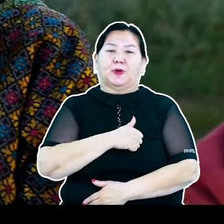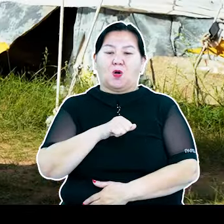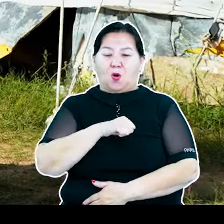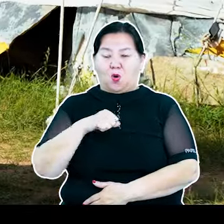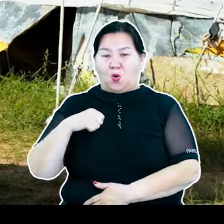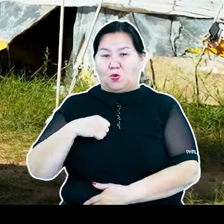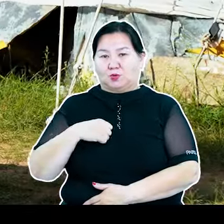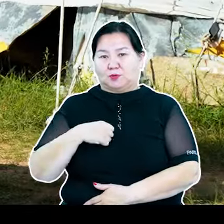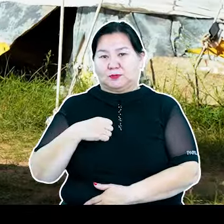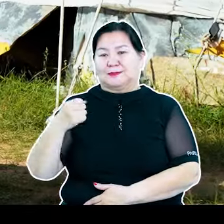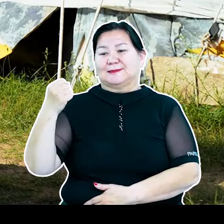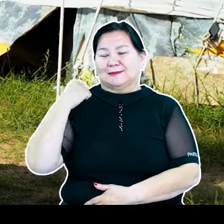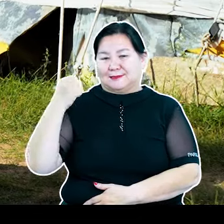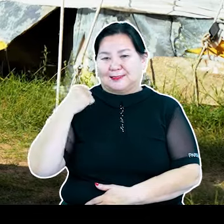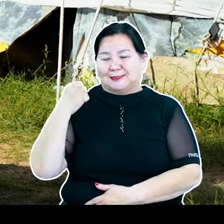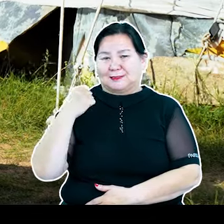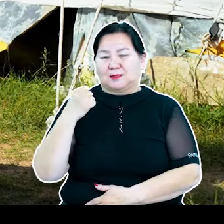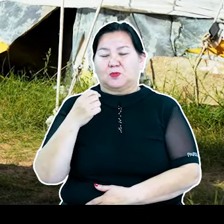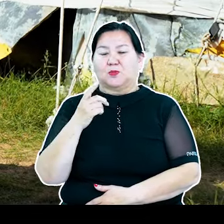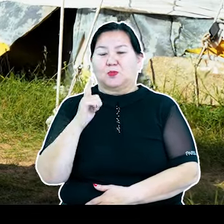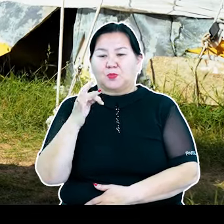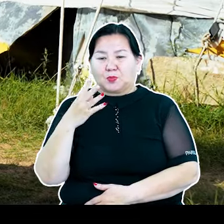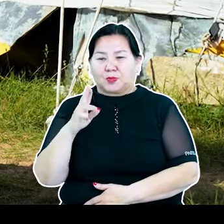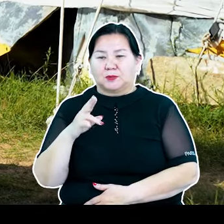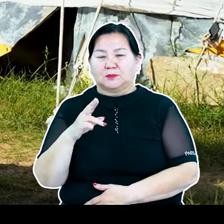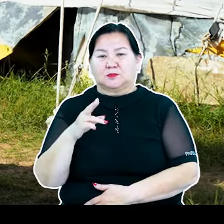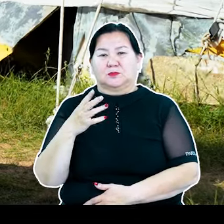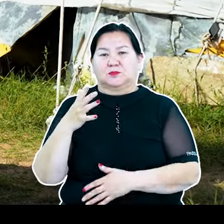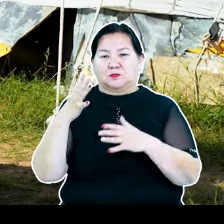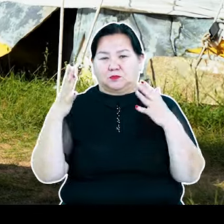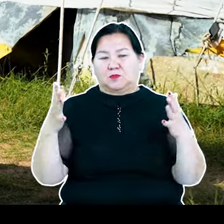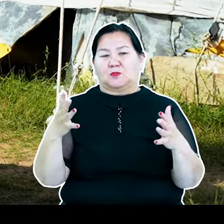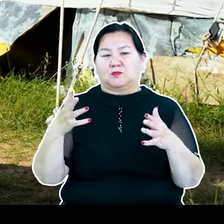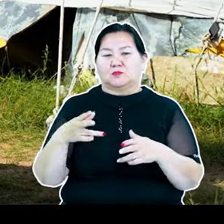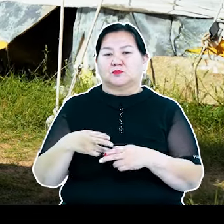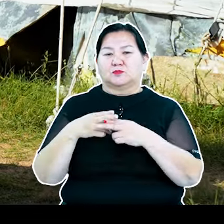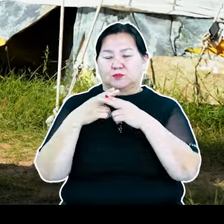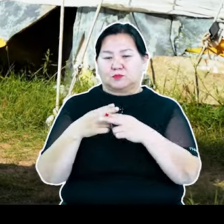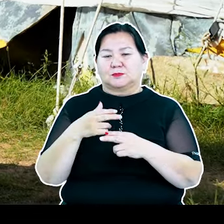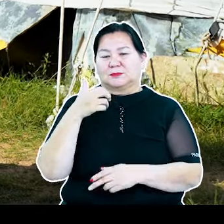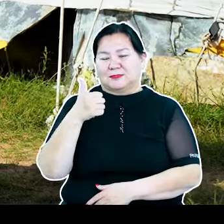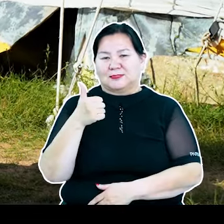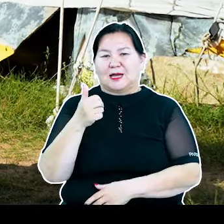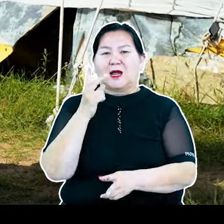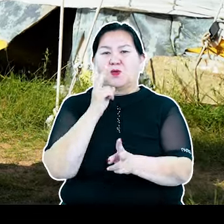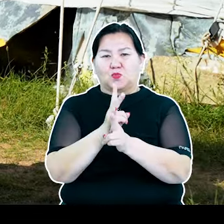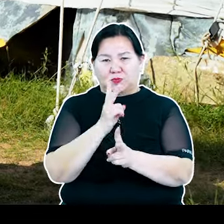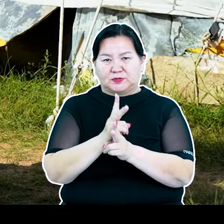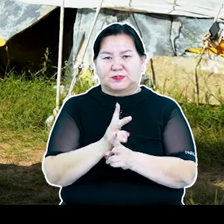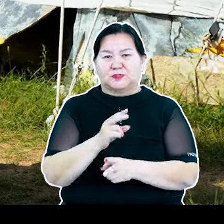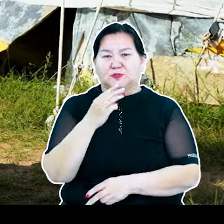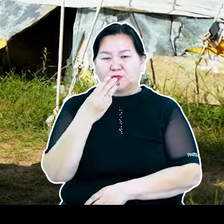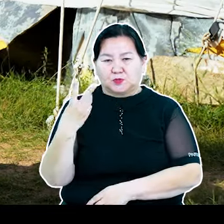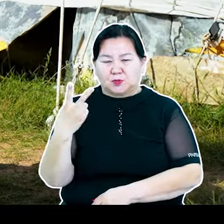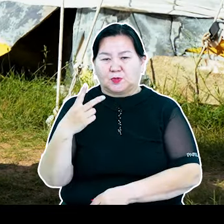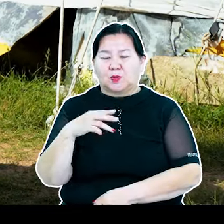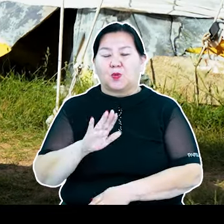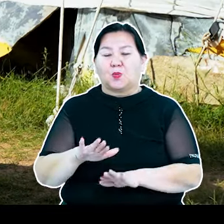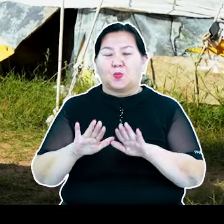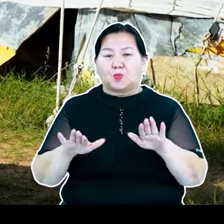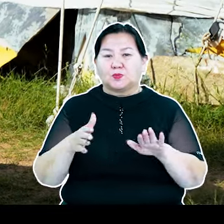чинь өөрсдийнхөө чадах хүрээнд их том тус, их сайн үйлс шүү